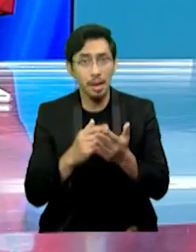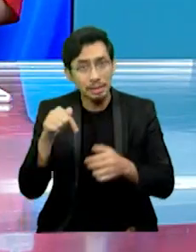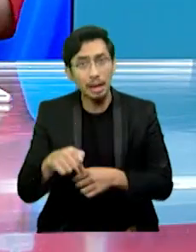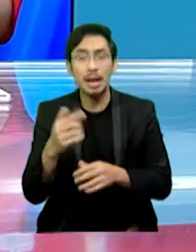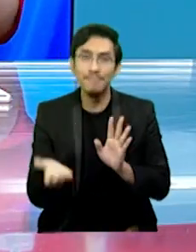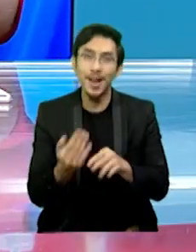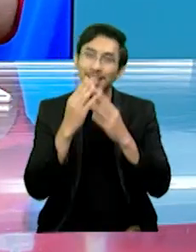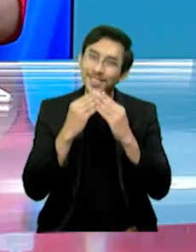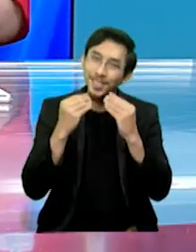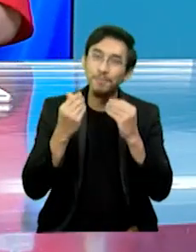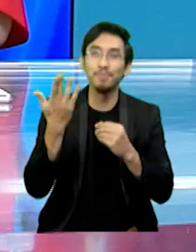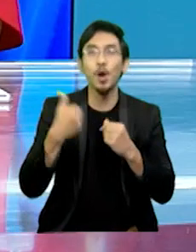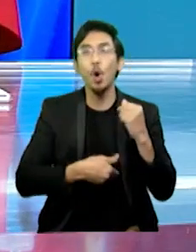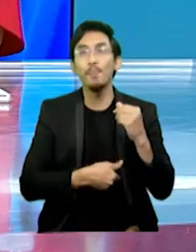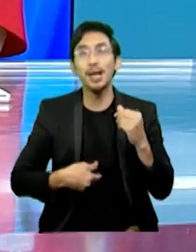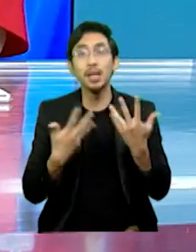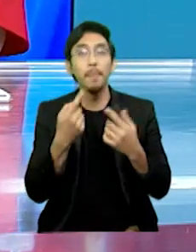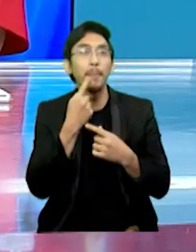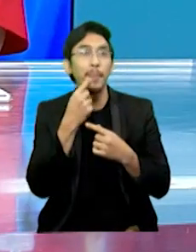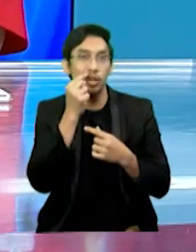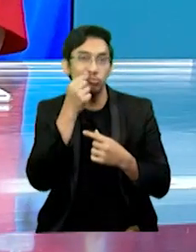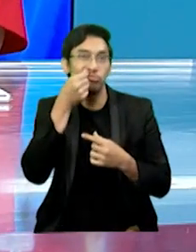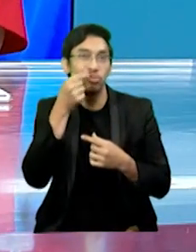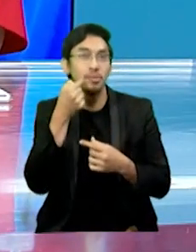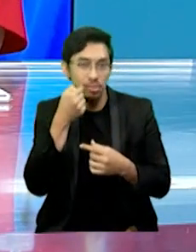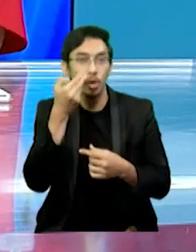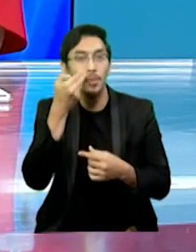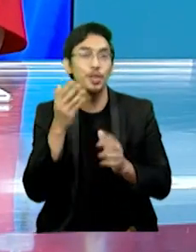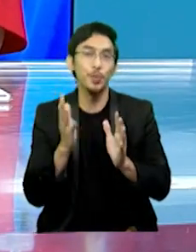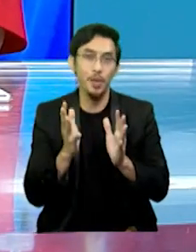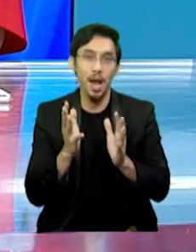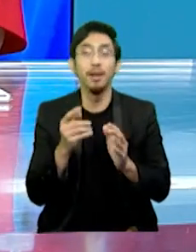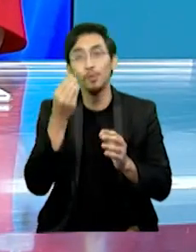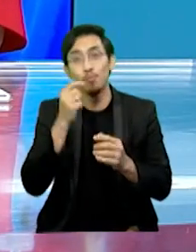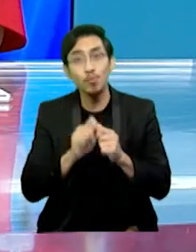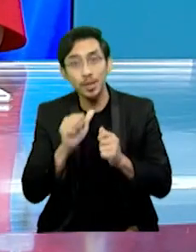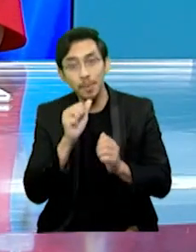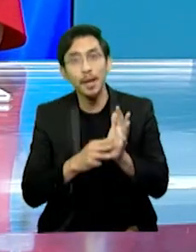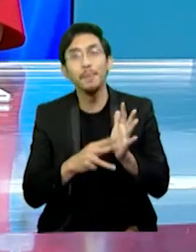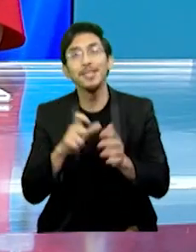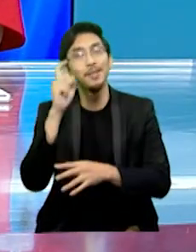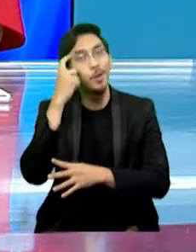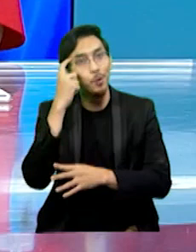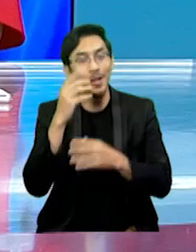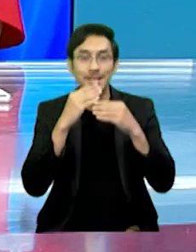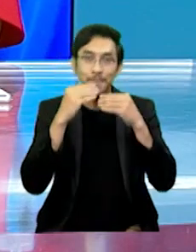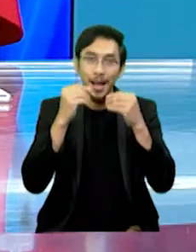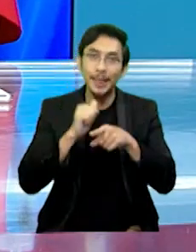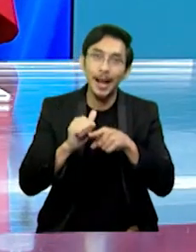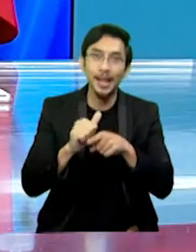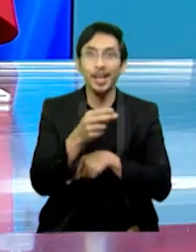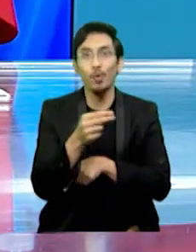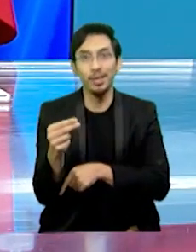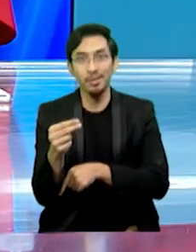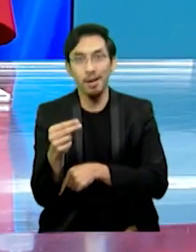kini bisa kembali tersenyum usai menjalani operasi bibir sumbing yang digelar MNC Peduli, Smile Train Indonesia, dan Rumah Sakit